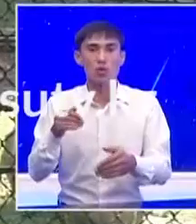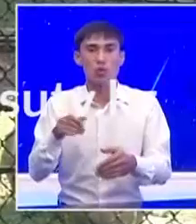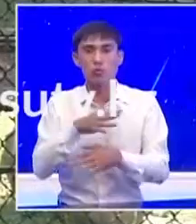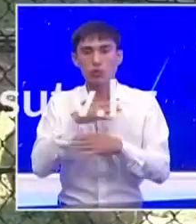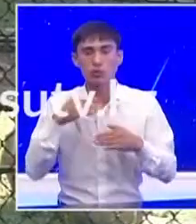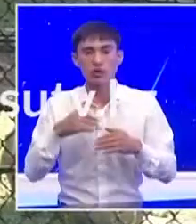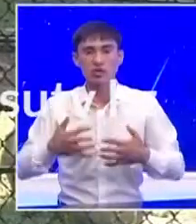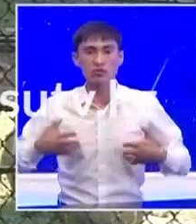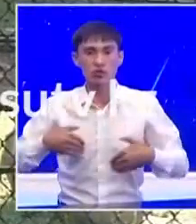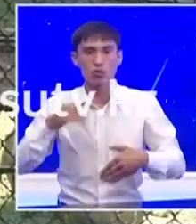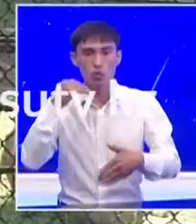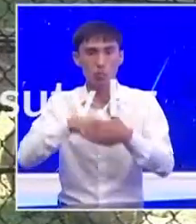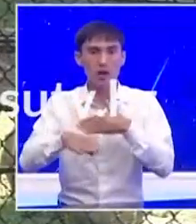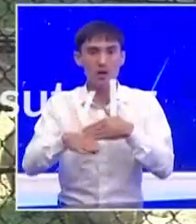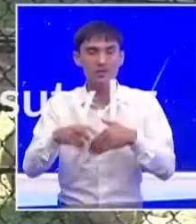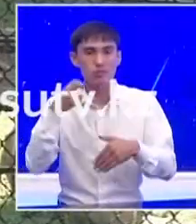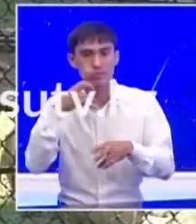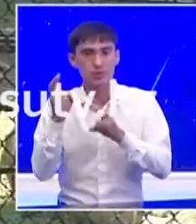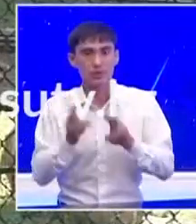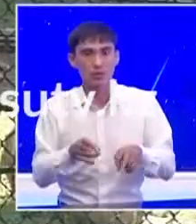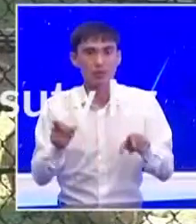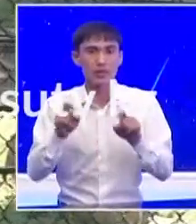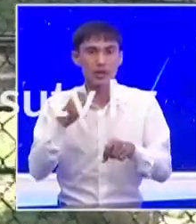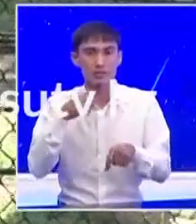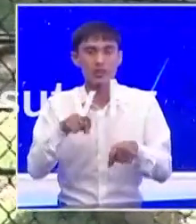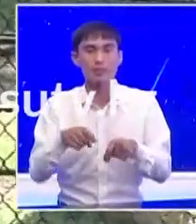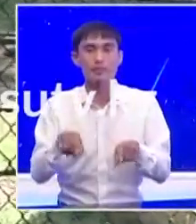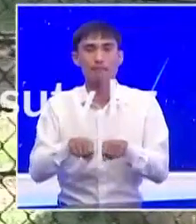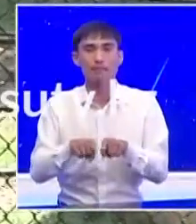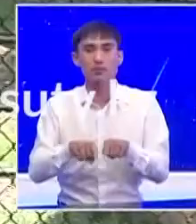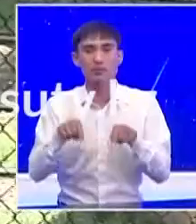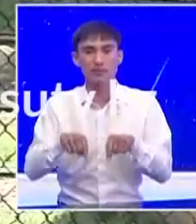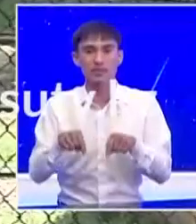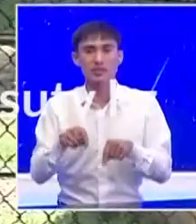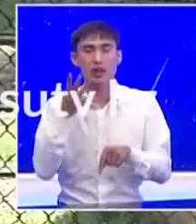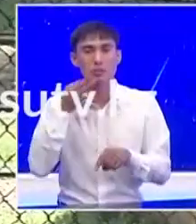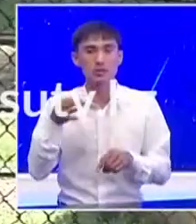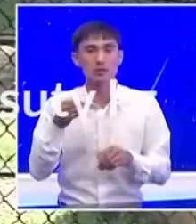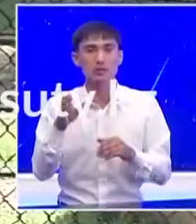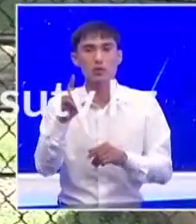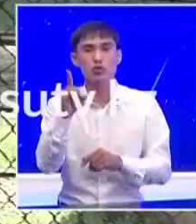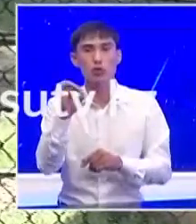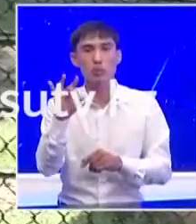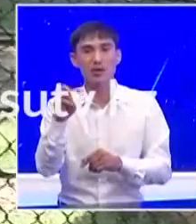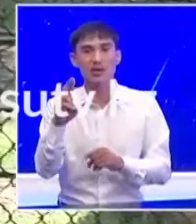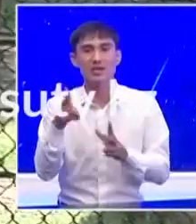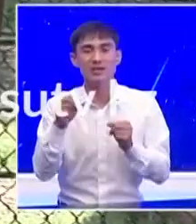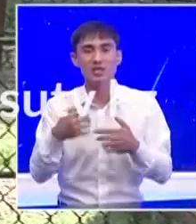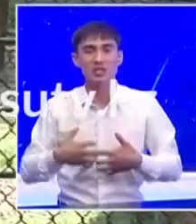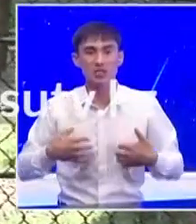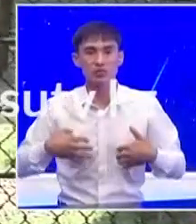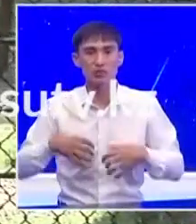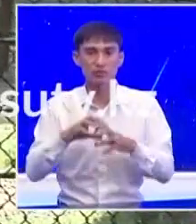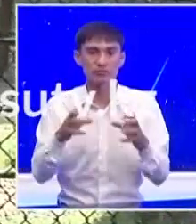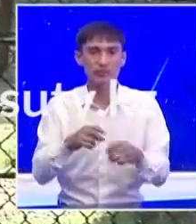с такими переломанными ногами, и потом вот приходится, как в данное время мы находимся в Алматинском зоопарке, этих животных сдавать